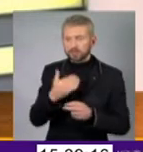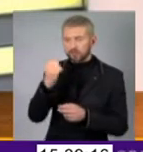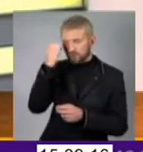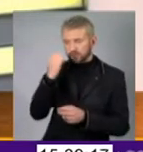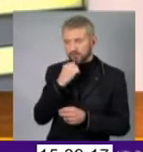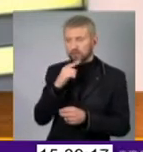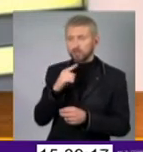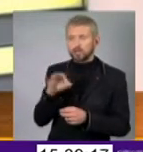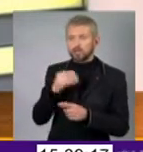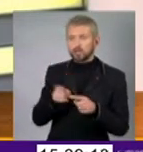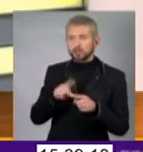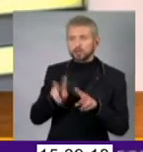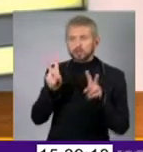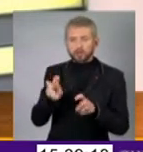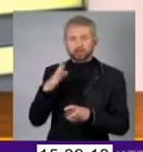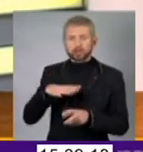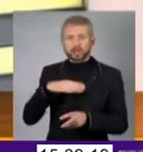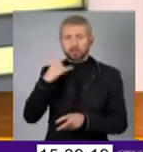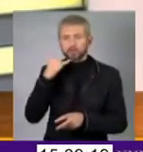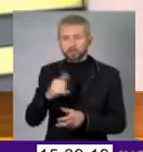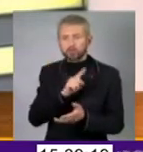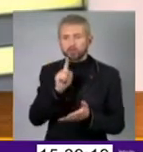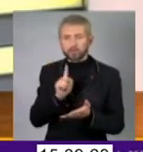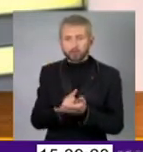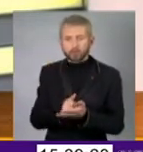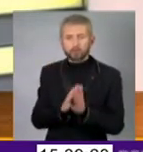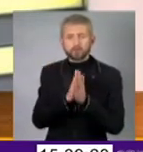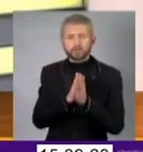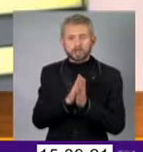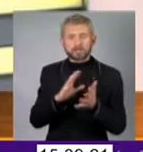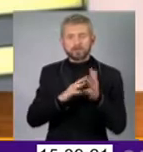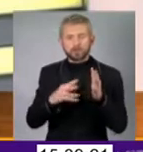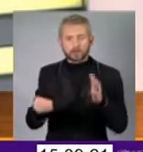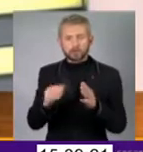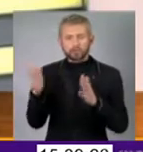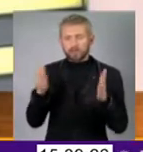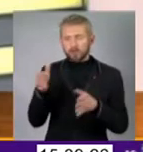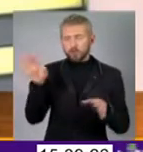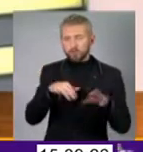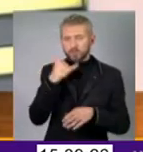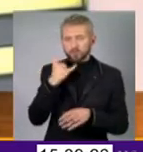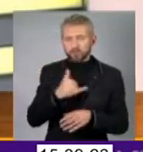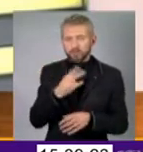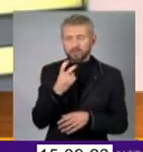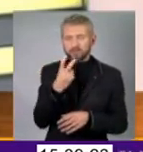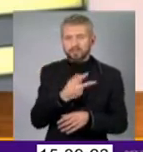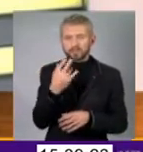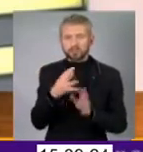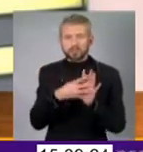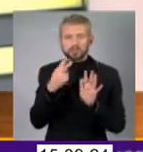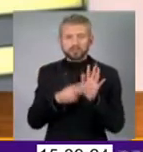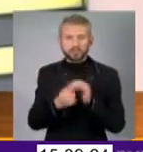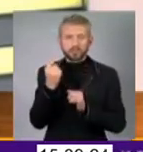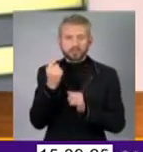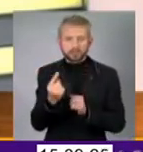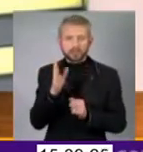пане Вадиме, з приводу цієї тематики. Ми чекаємо дзвінків обов'язково. Будь ласка, Виноградар та Вітряні Гори, долучайтеся,